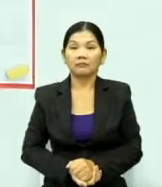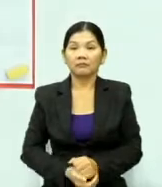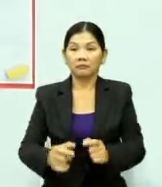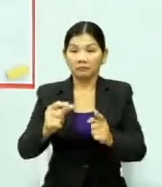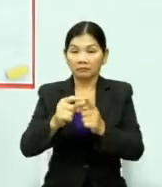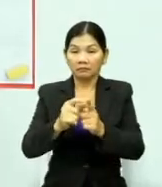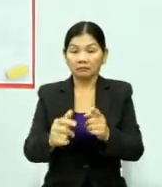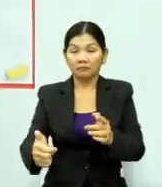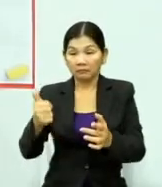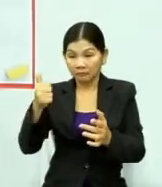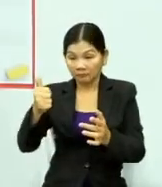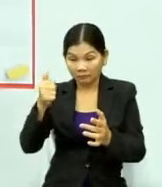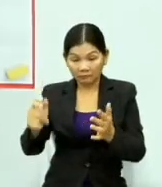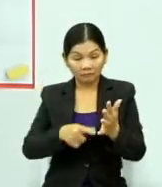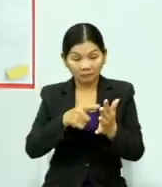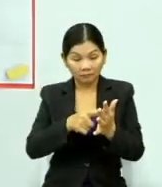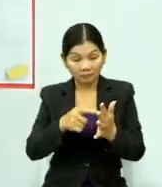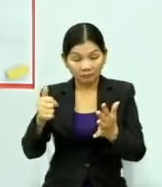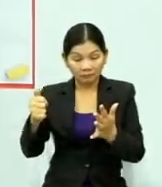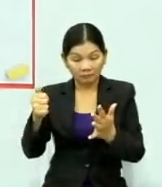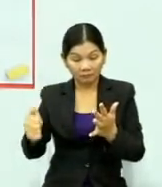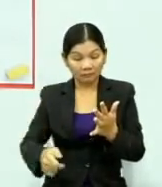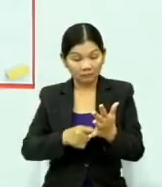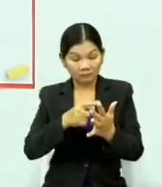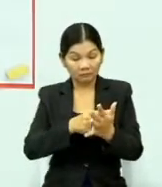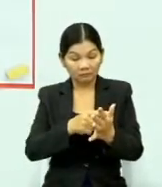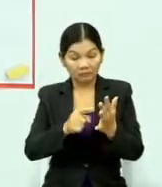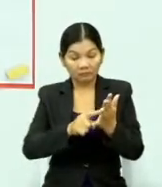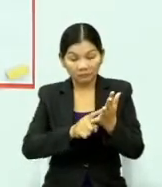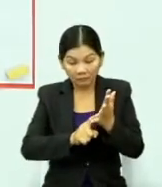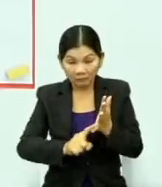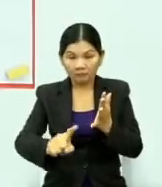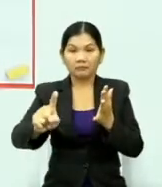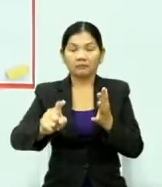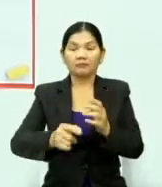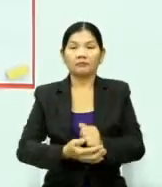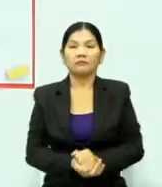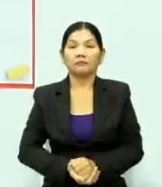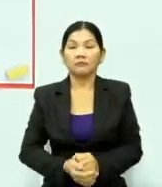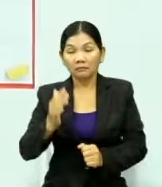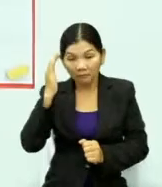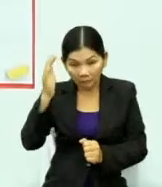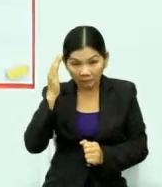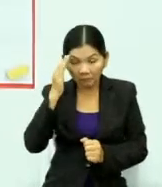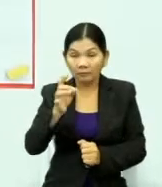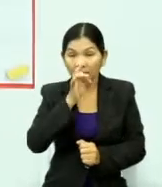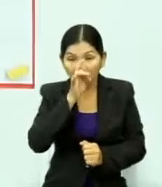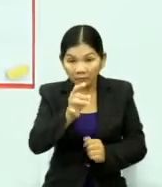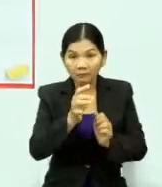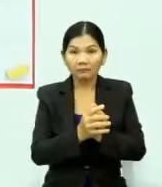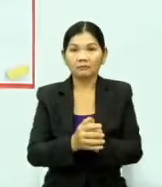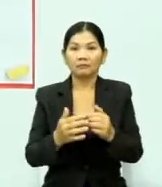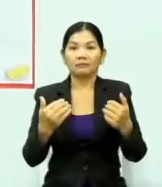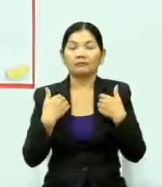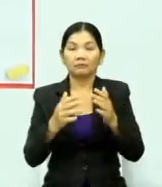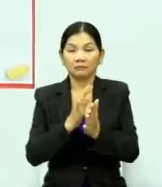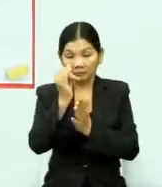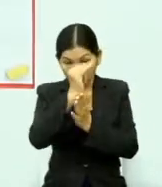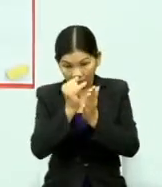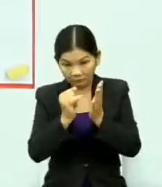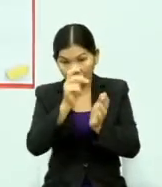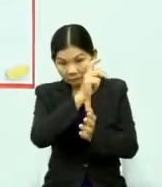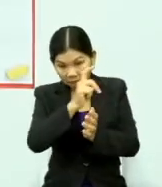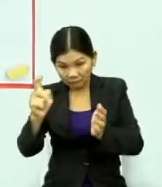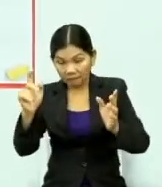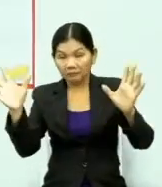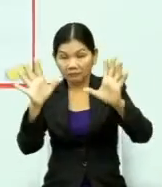cha dân cô chọp tờ rục cha cha con nè cứ sưng khâm năng chịu chịu thả con và con chịu cô cha